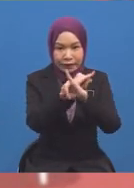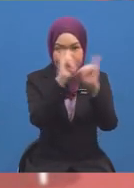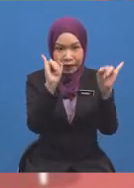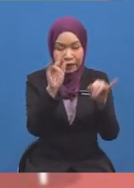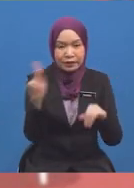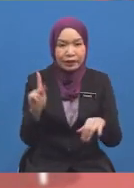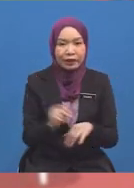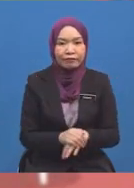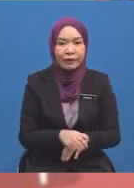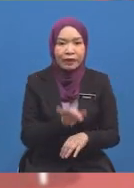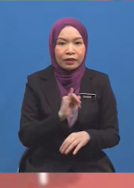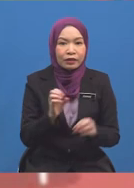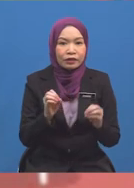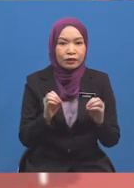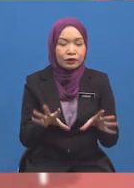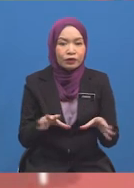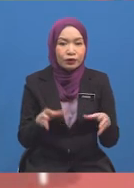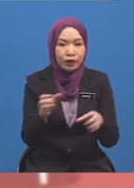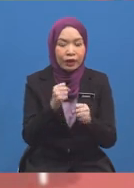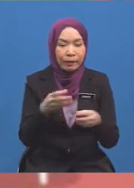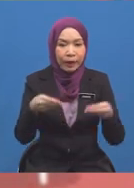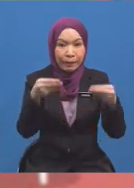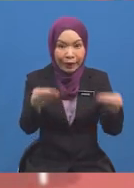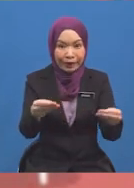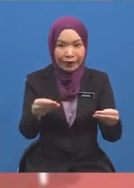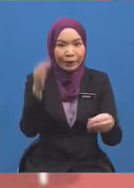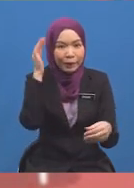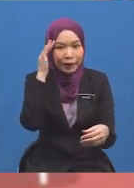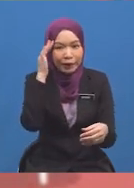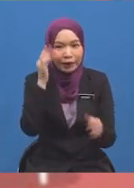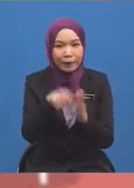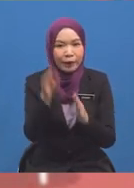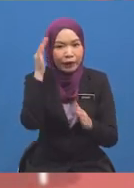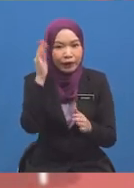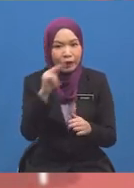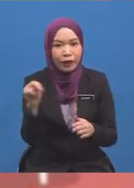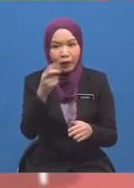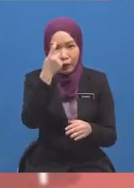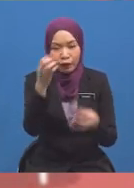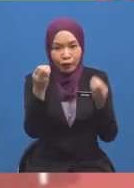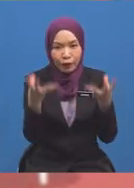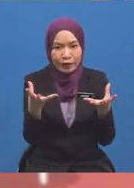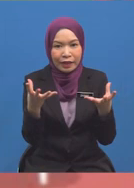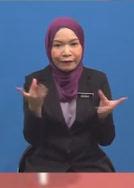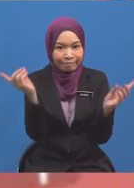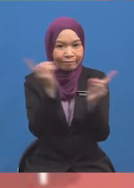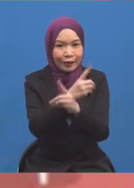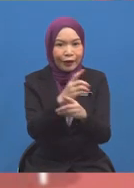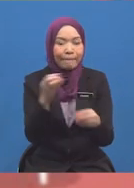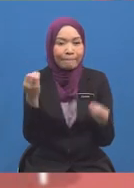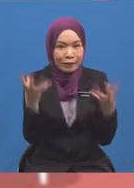memberi pengetahuan yang berguna kepada kamu dalam darah pecahan kita telah belajar